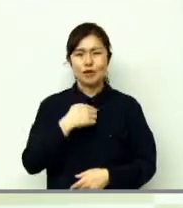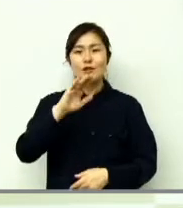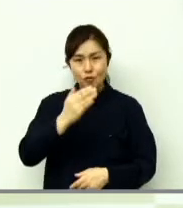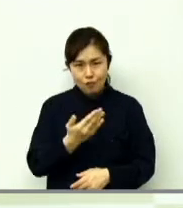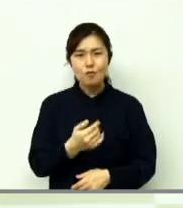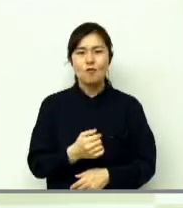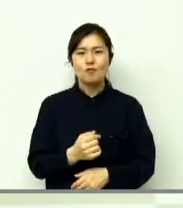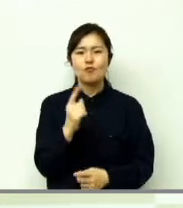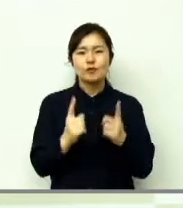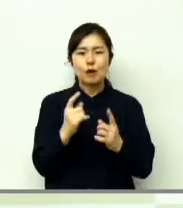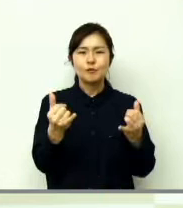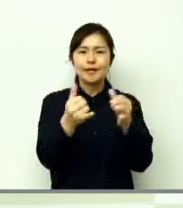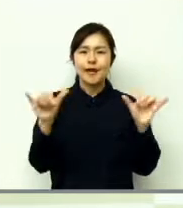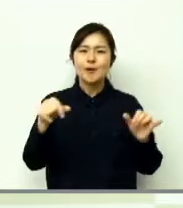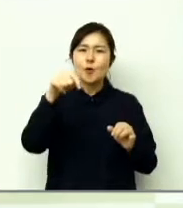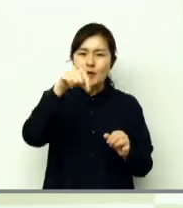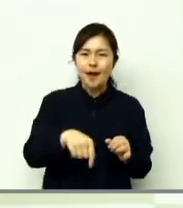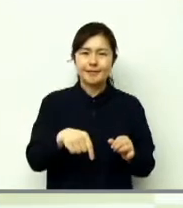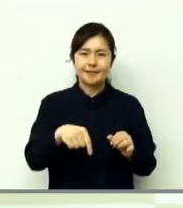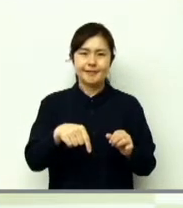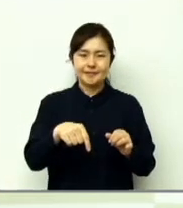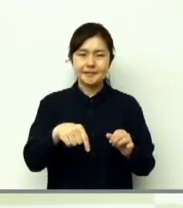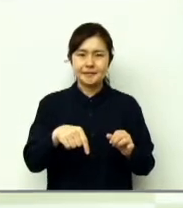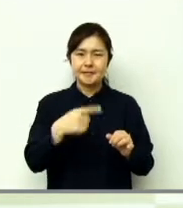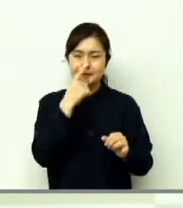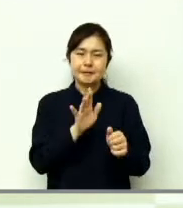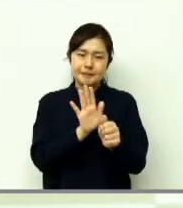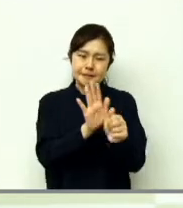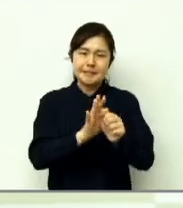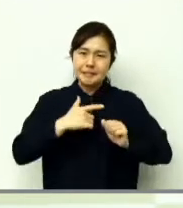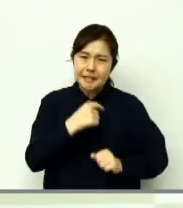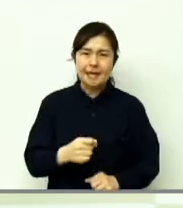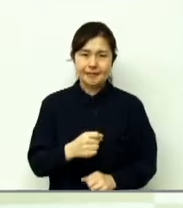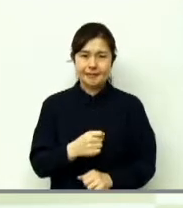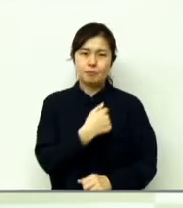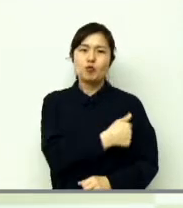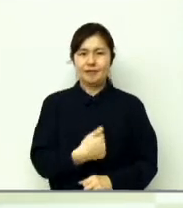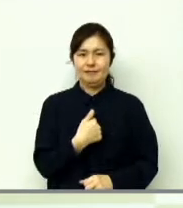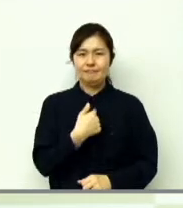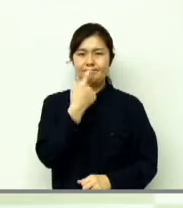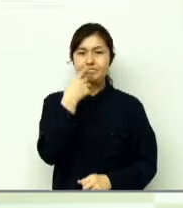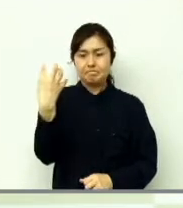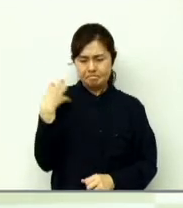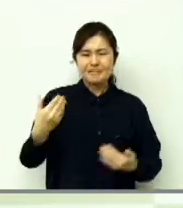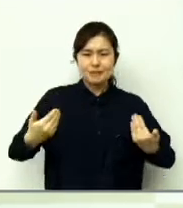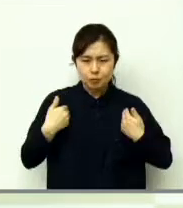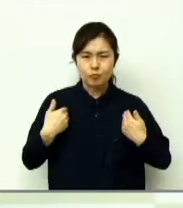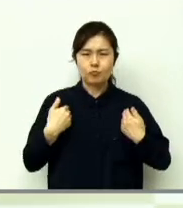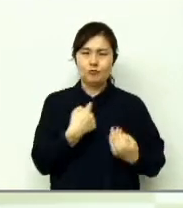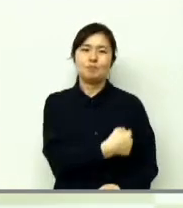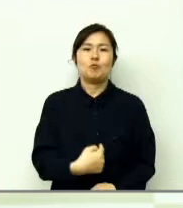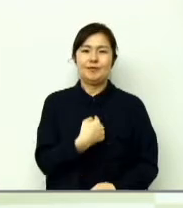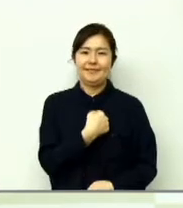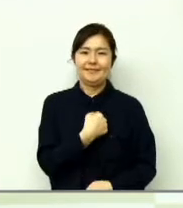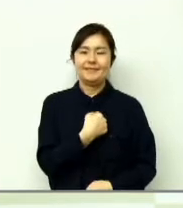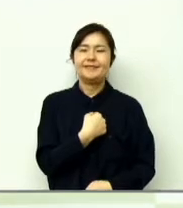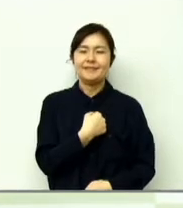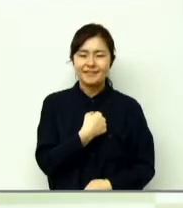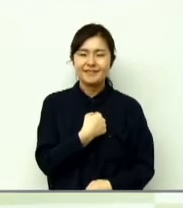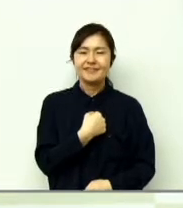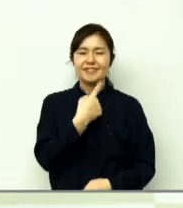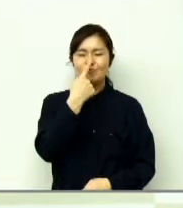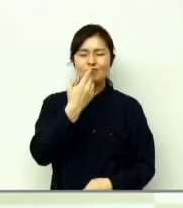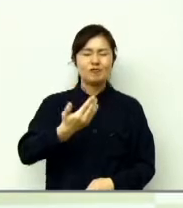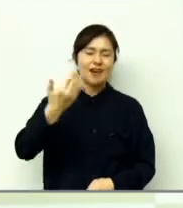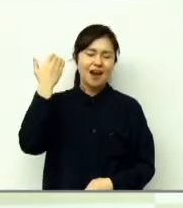であるとになったんだという意識の部分については、そうですね、僕らの頃と比べ